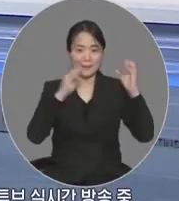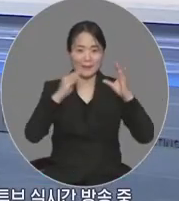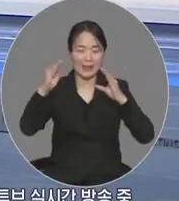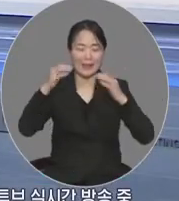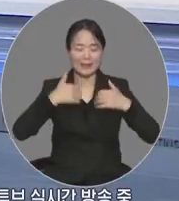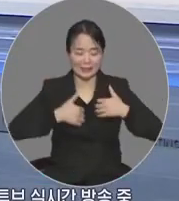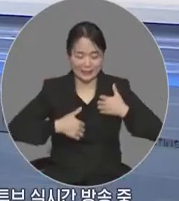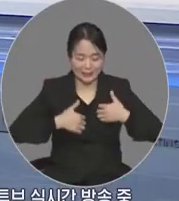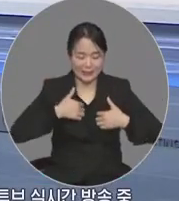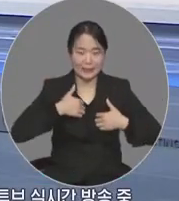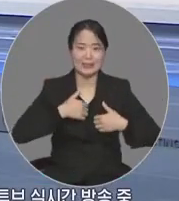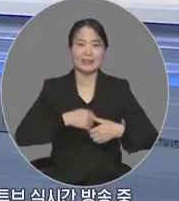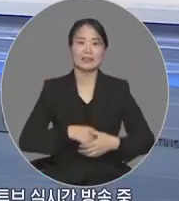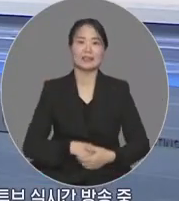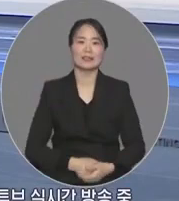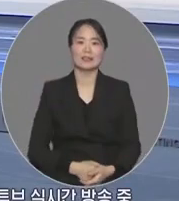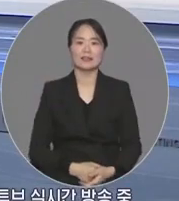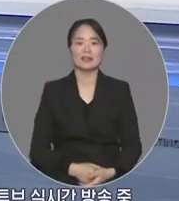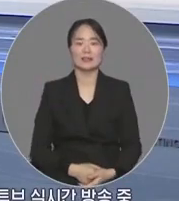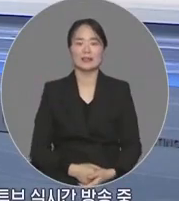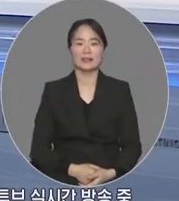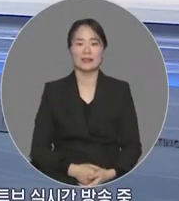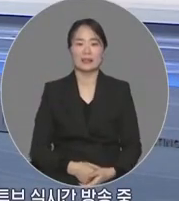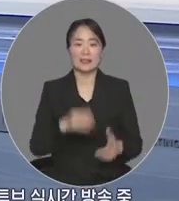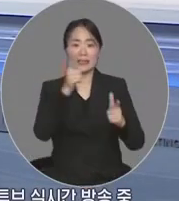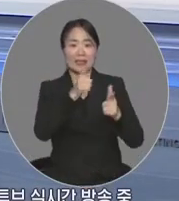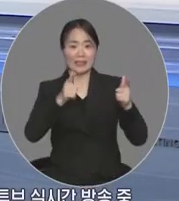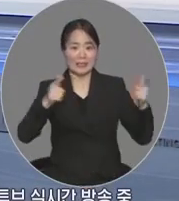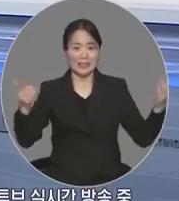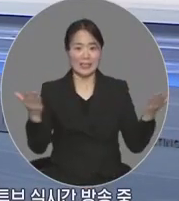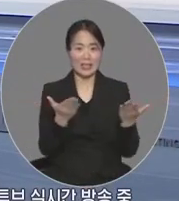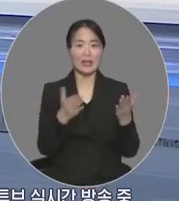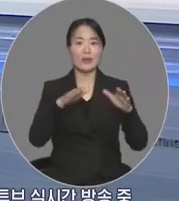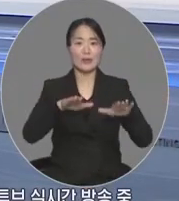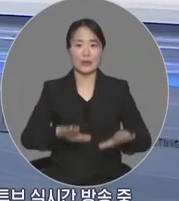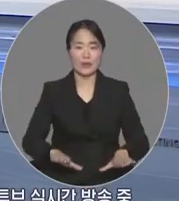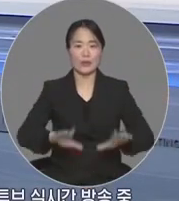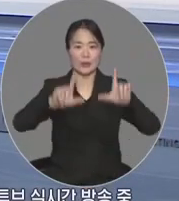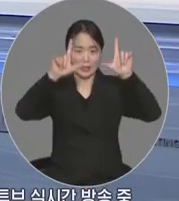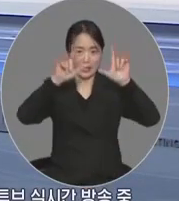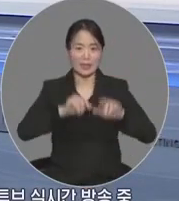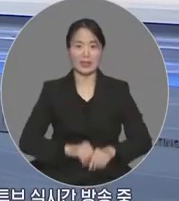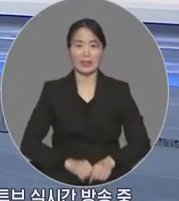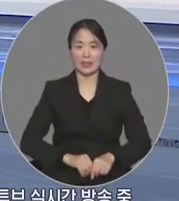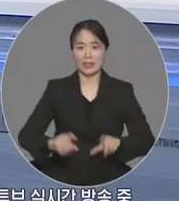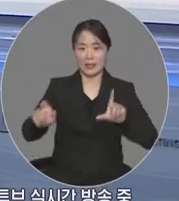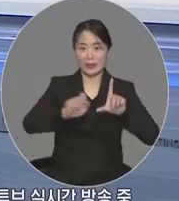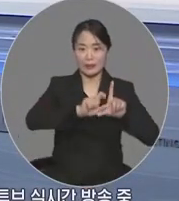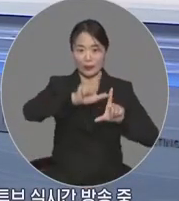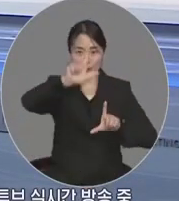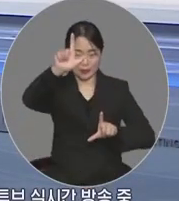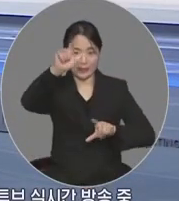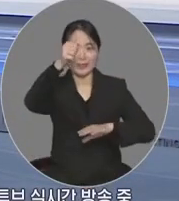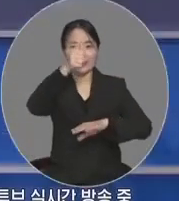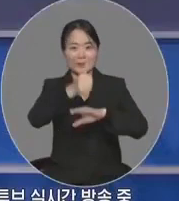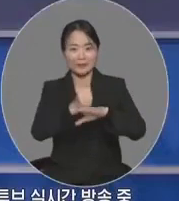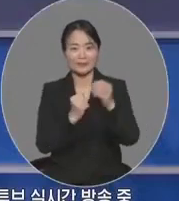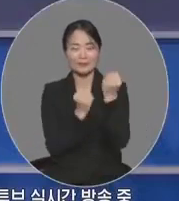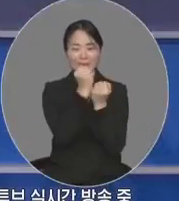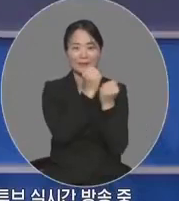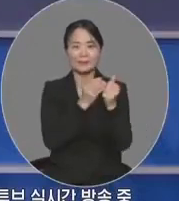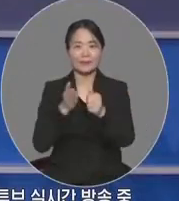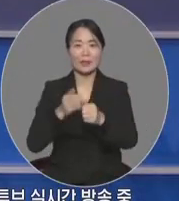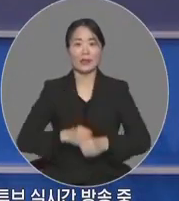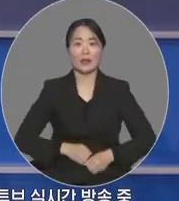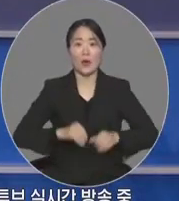반갑습니다. 반갑습니다. 자, 일단 다사다난했던 올해 울산체육계 주요 성과 한번 들어보겠습니다. 네,